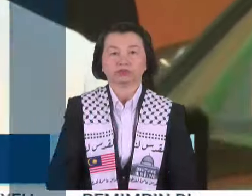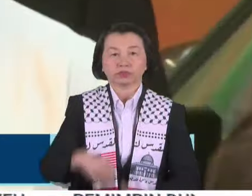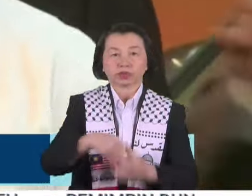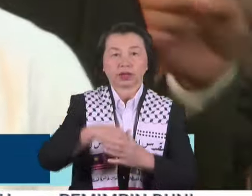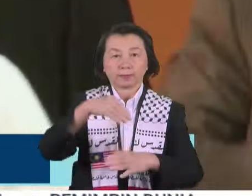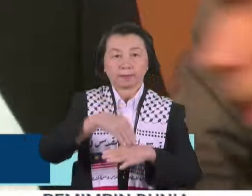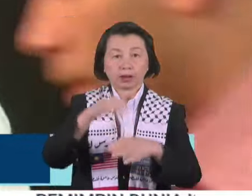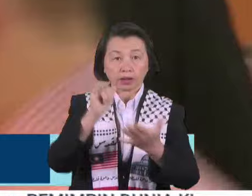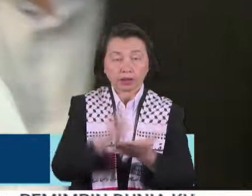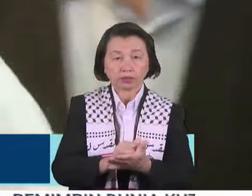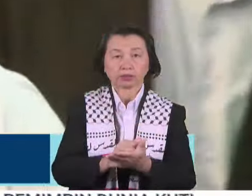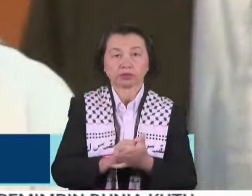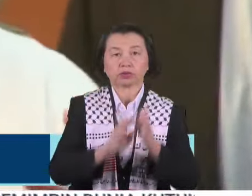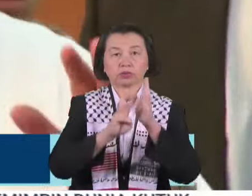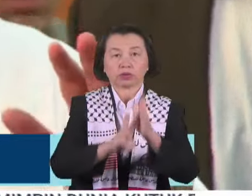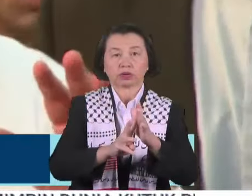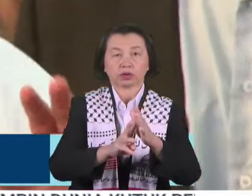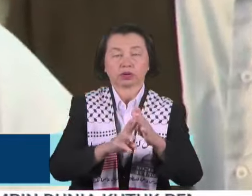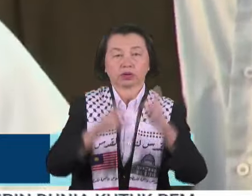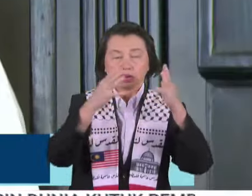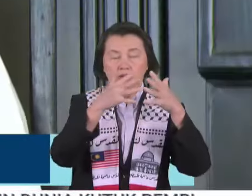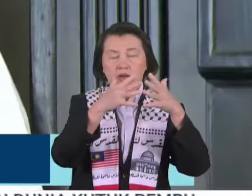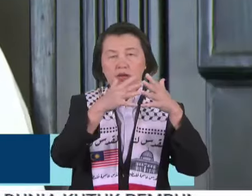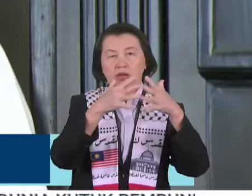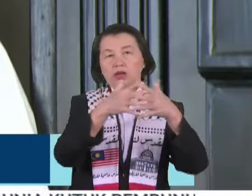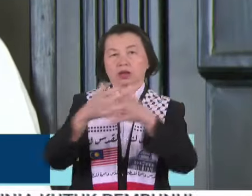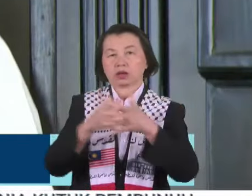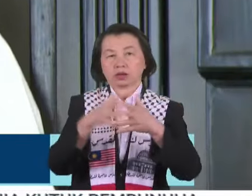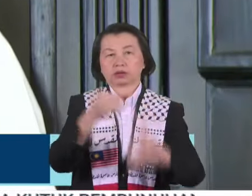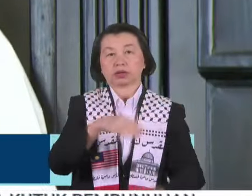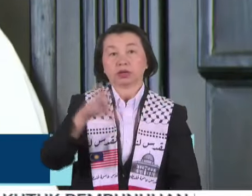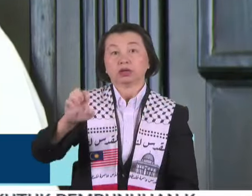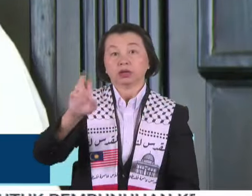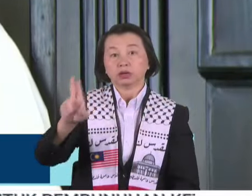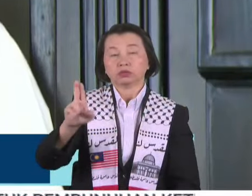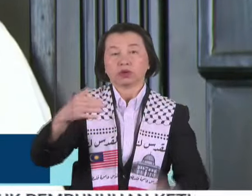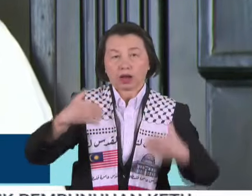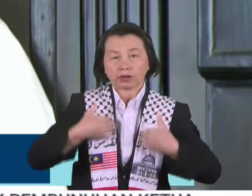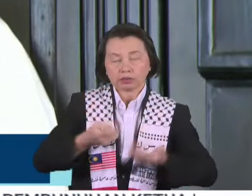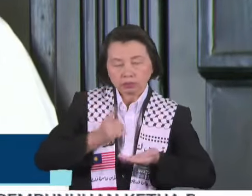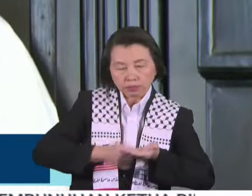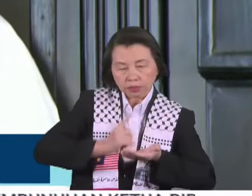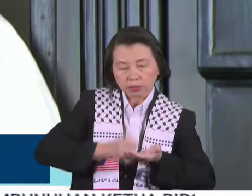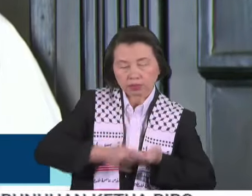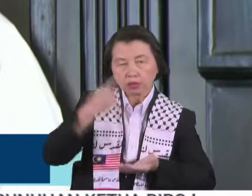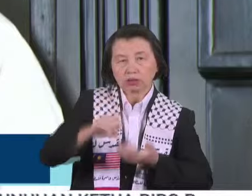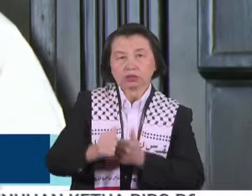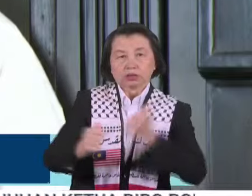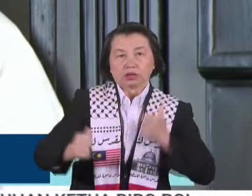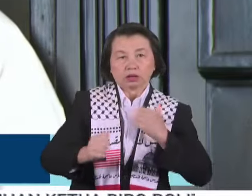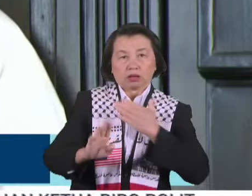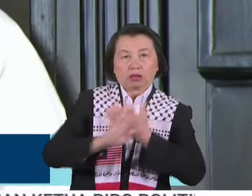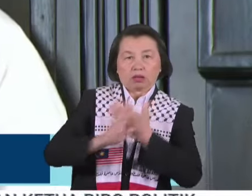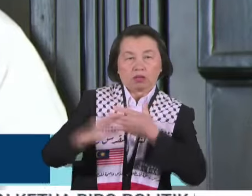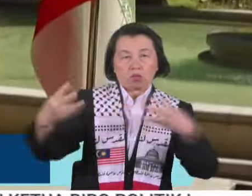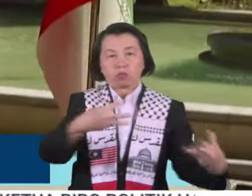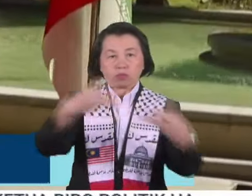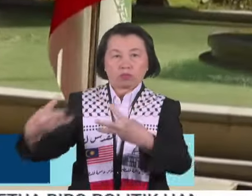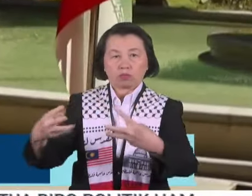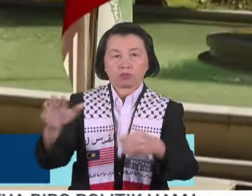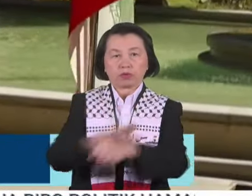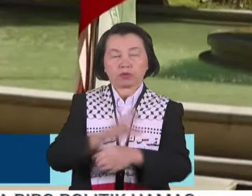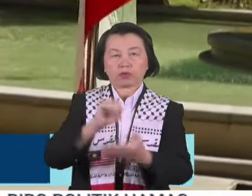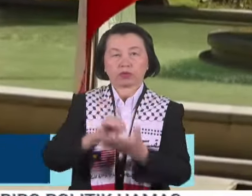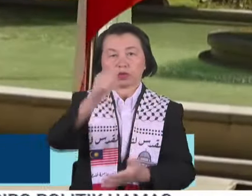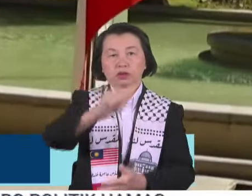Dalam pada itu, para diplomat Amerika Syarikat dan Kesatuan Eropah EU sedang mengadakan perbincangan segera untuk mengelakkan ancaman peperangan berskala penuh